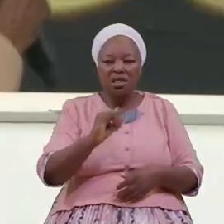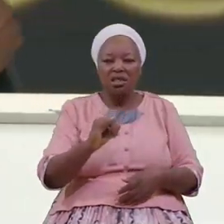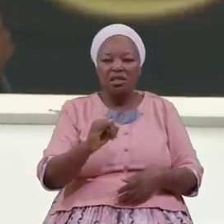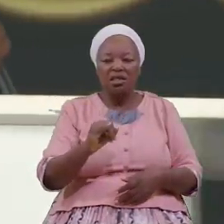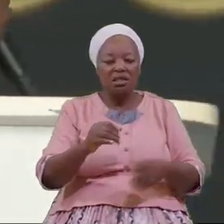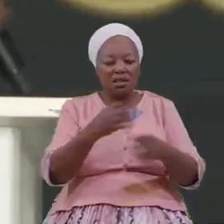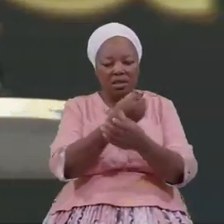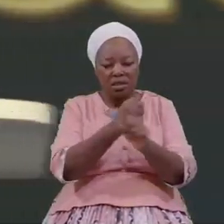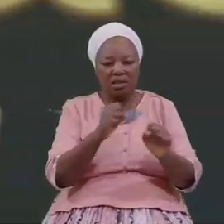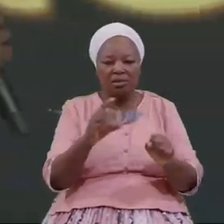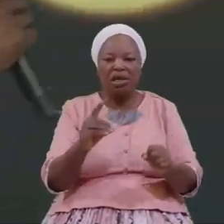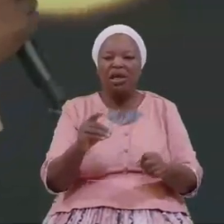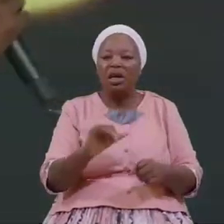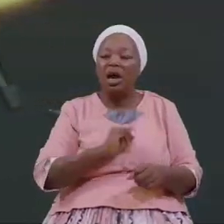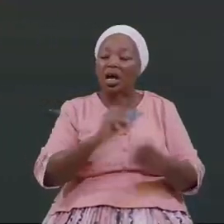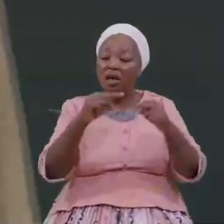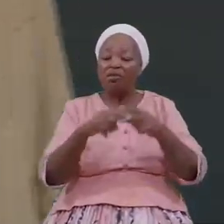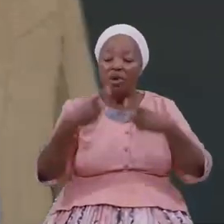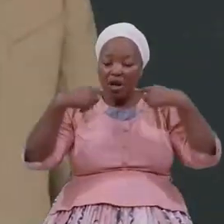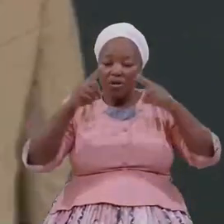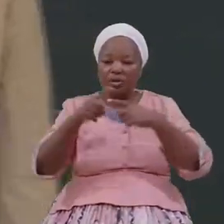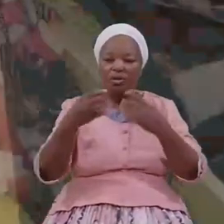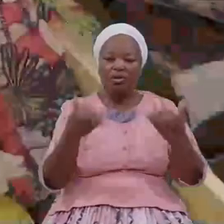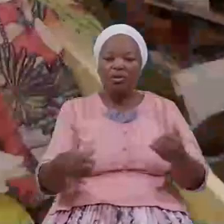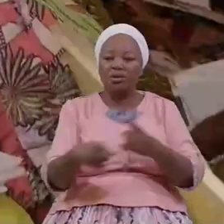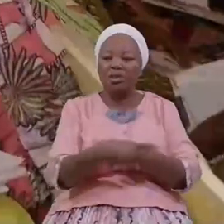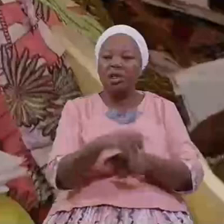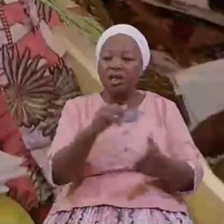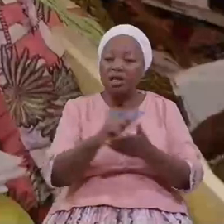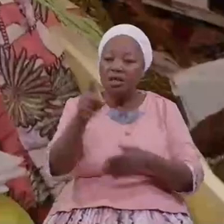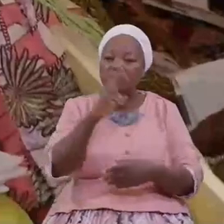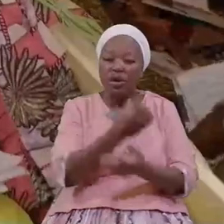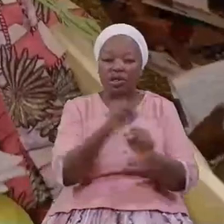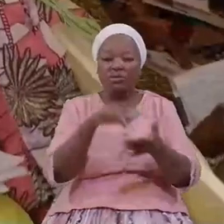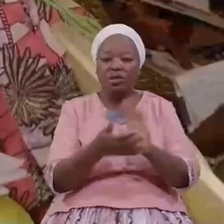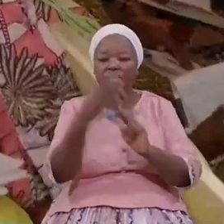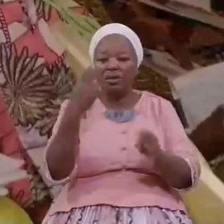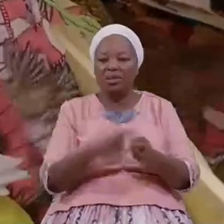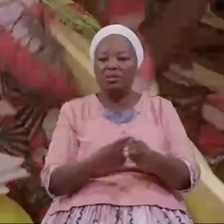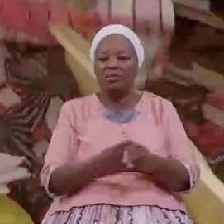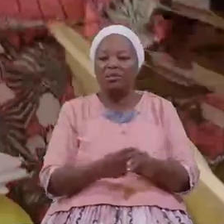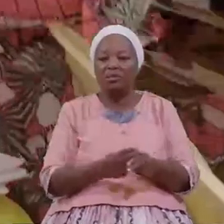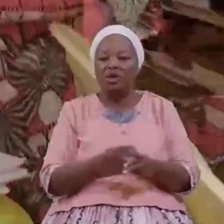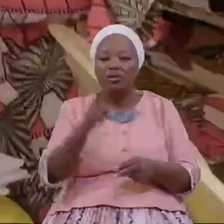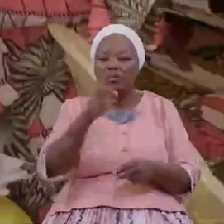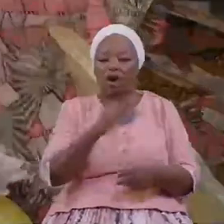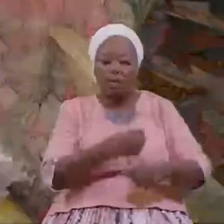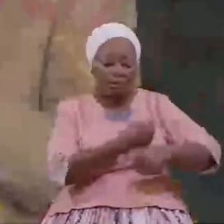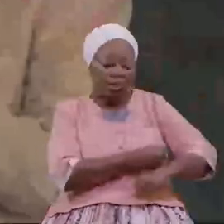sûreté. Je vous annonce ce jour que vous êtes sauvés, vous êtes